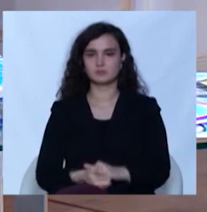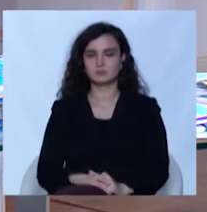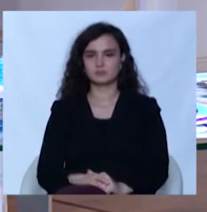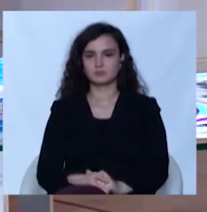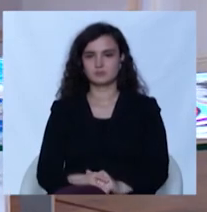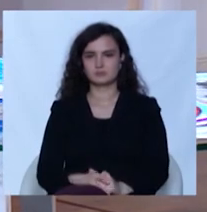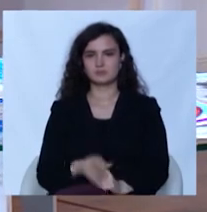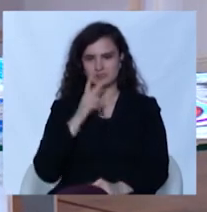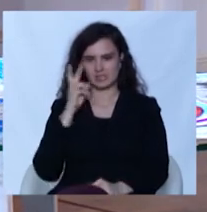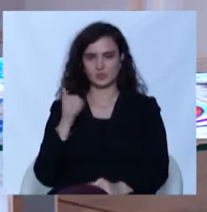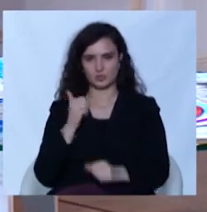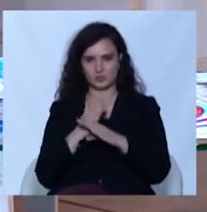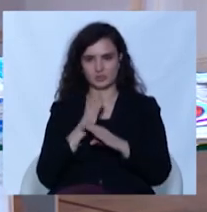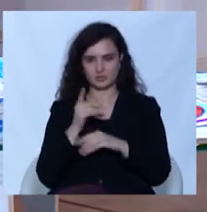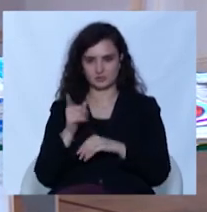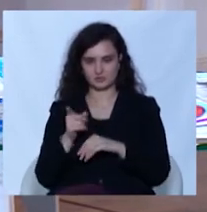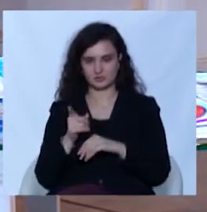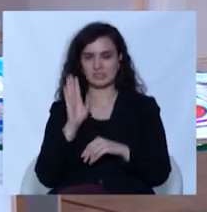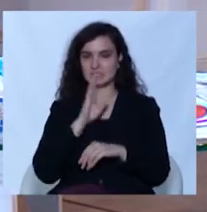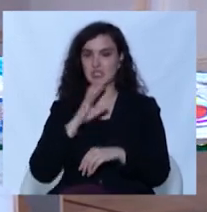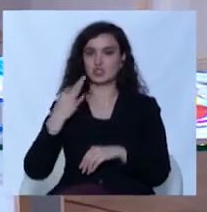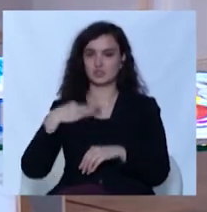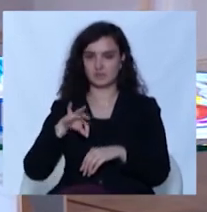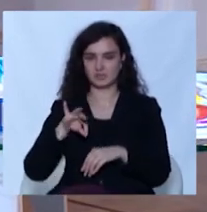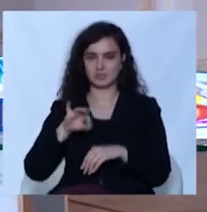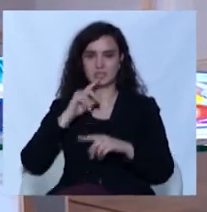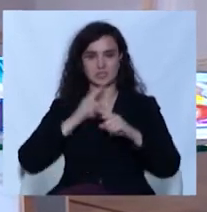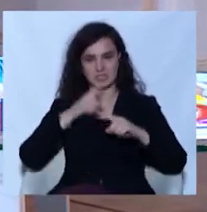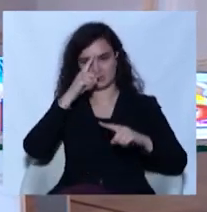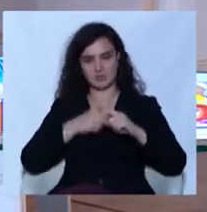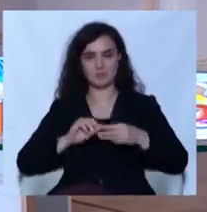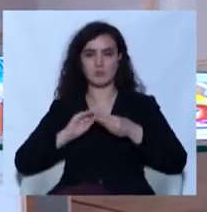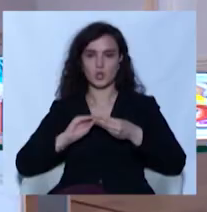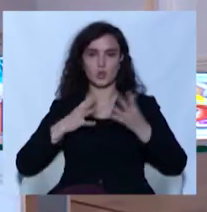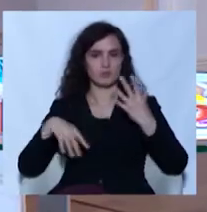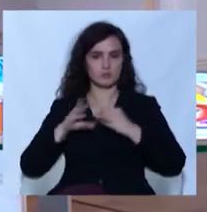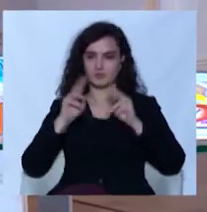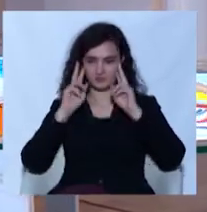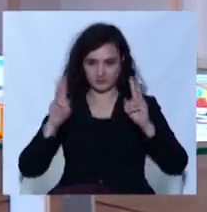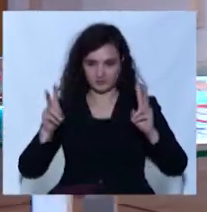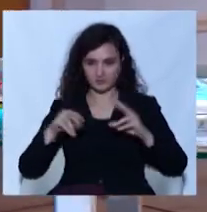აი ნახეთ აქაც როგორ არის, დედაშვილია და ძმა, მეგობრები, არ ვიცი.